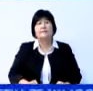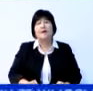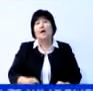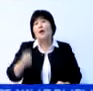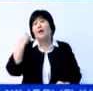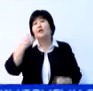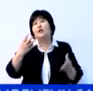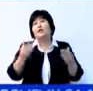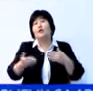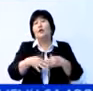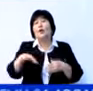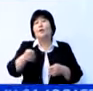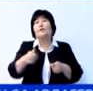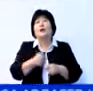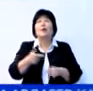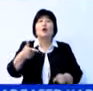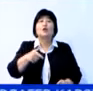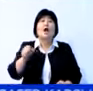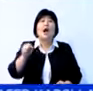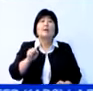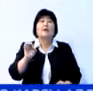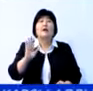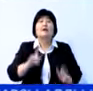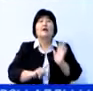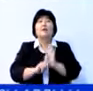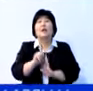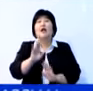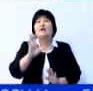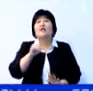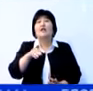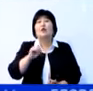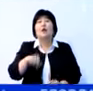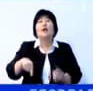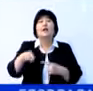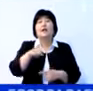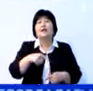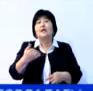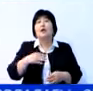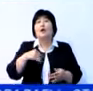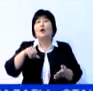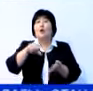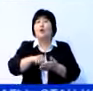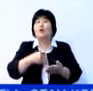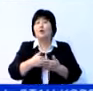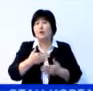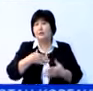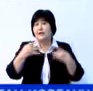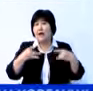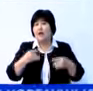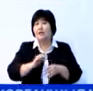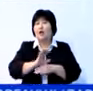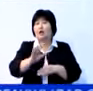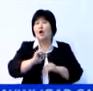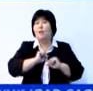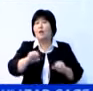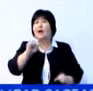Жеңіс күні қарсаңында облыс әкімі Гүлшара Абдықалықова бастап берген виртуалды жасампаз жасақ шарасына үн қосқандар көп. Біздің арнамызға жолданған